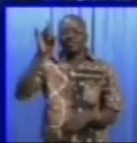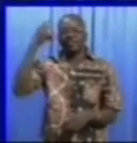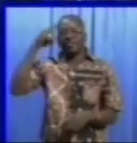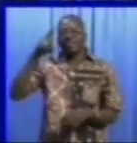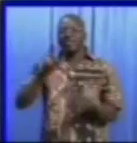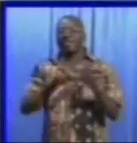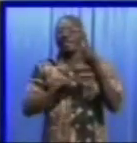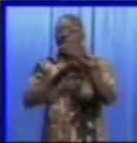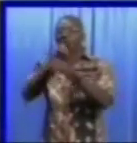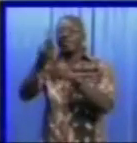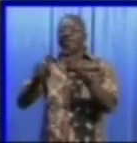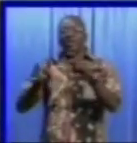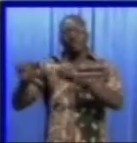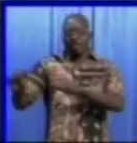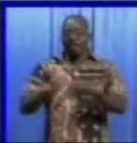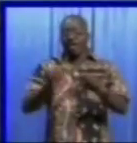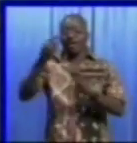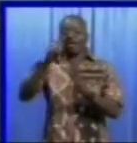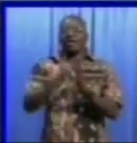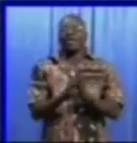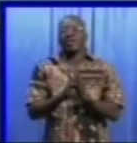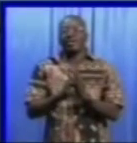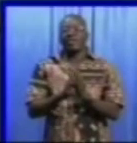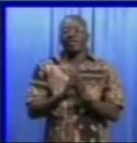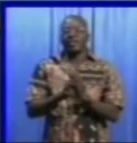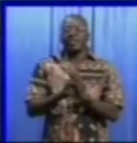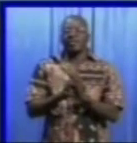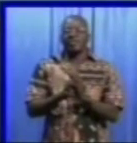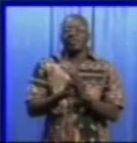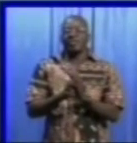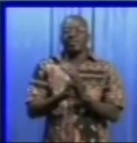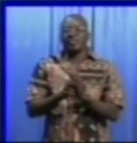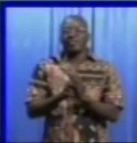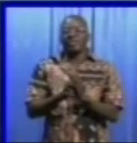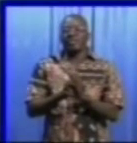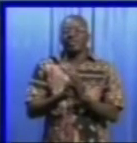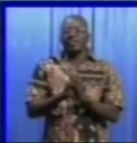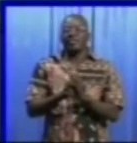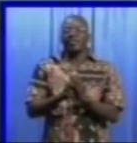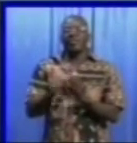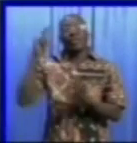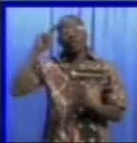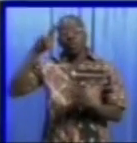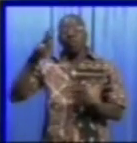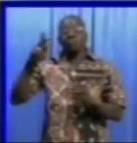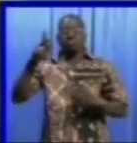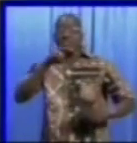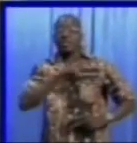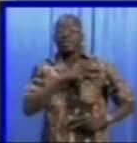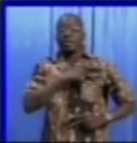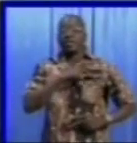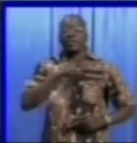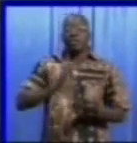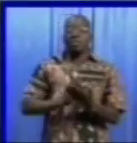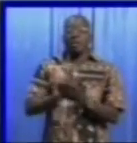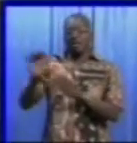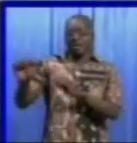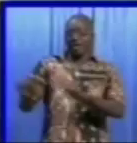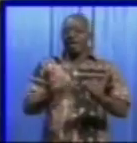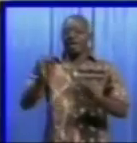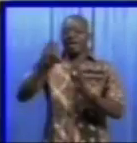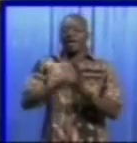citoyens à l'action, au dévouement, au patriotisme par un